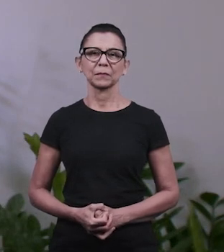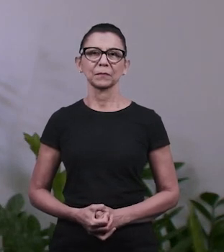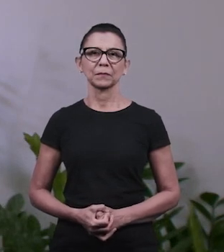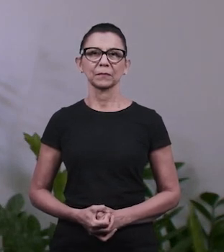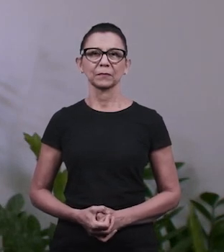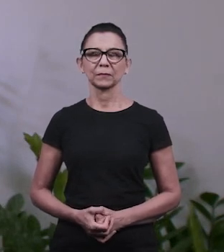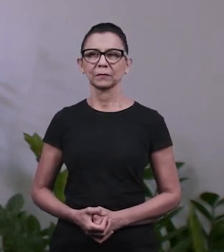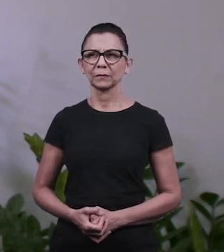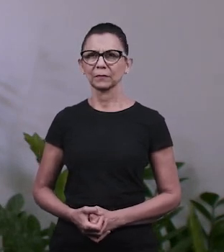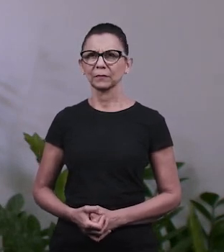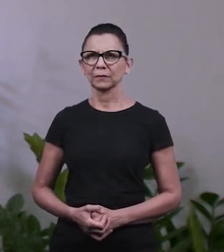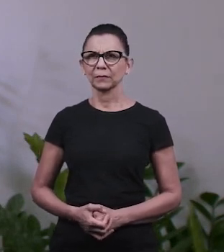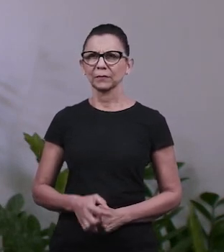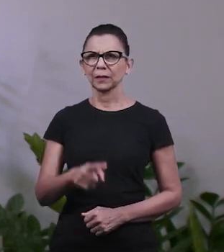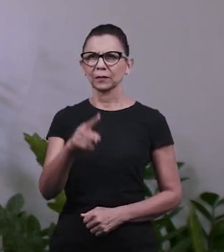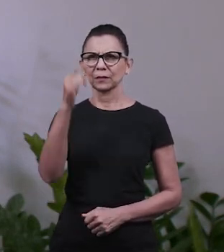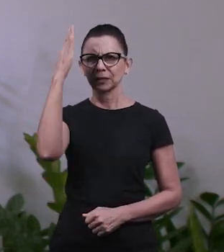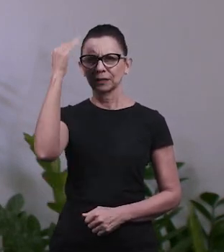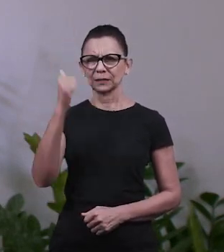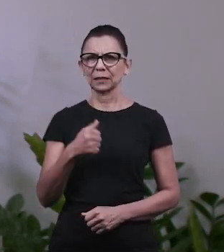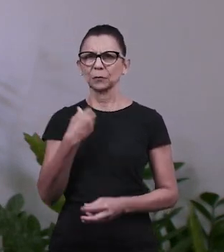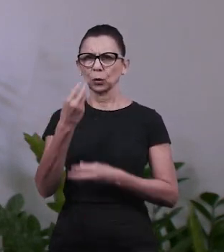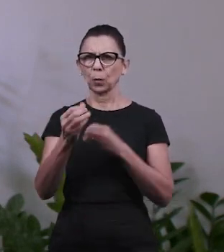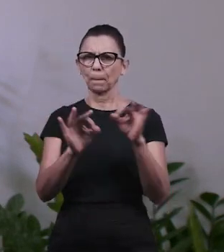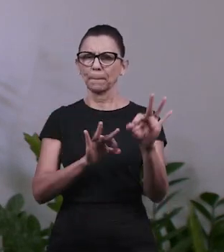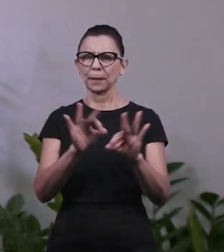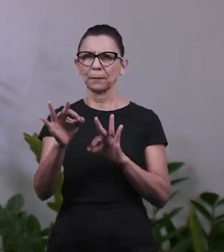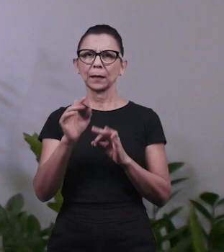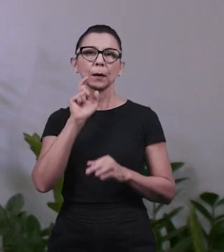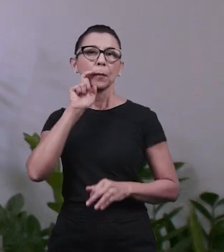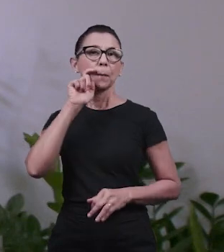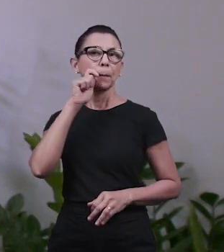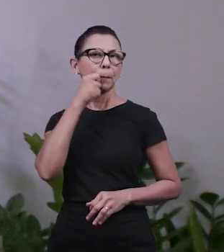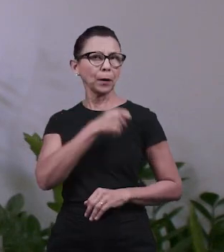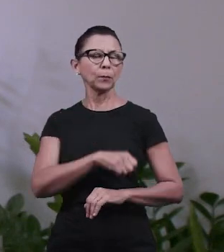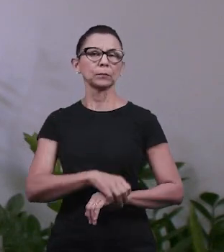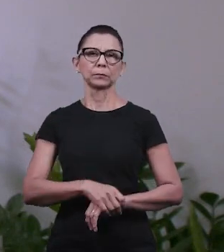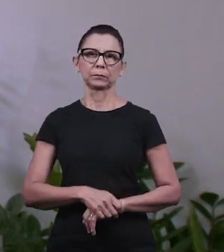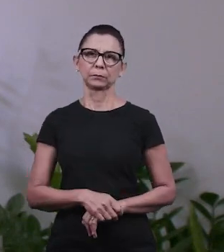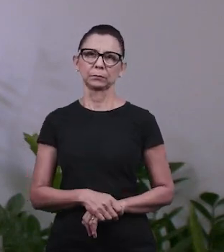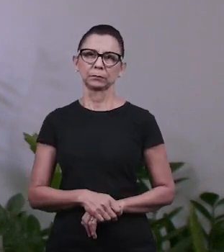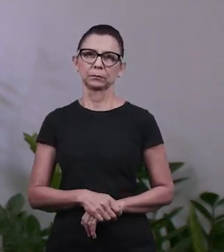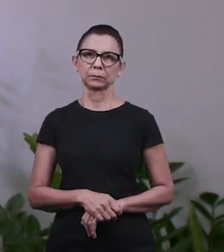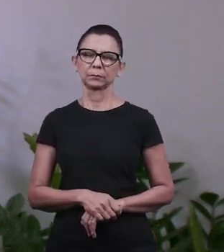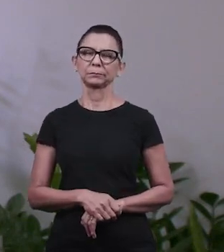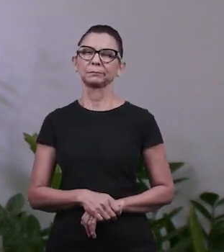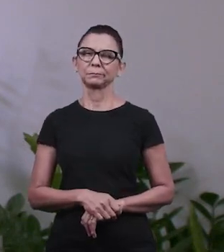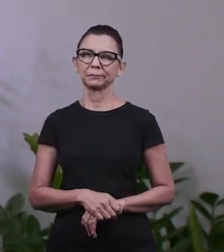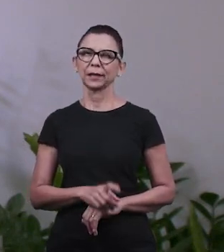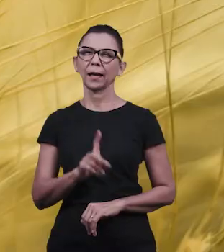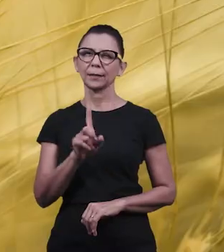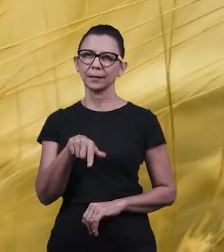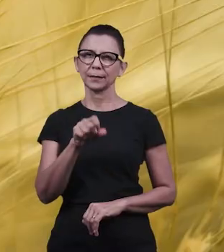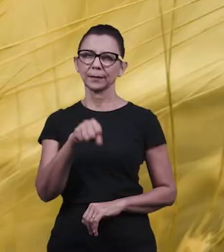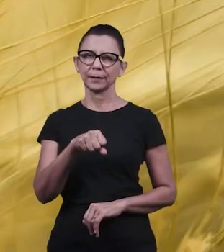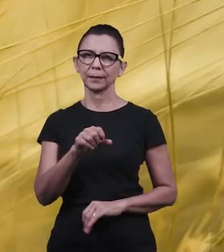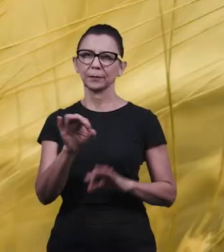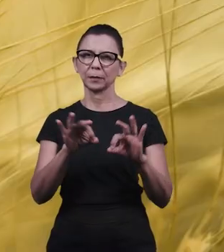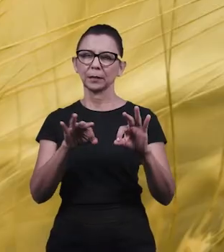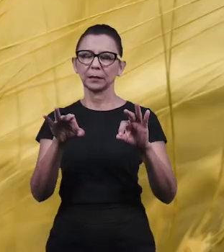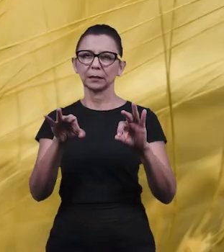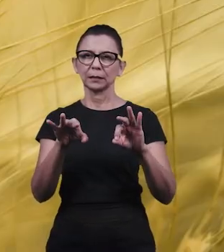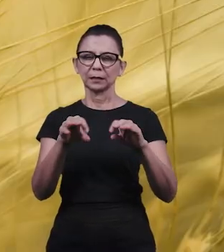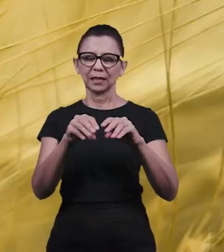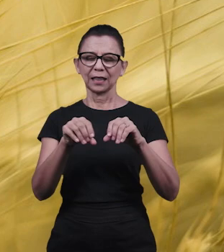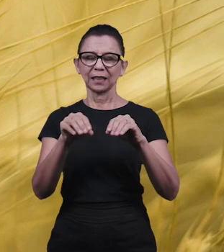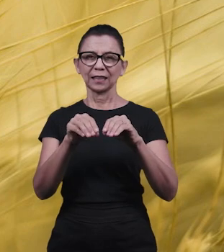Вы знаете, как делать хлеб? Наверное, вы уже слышали, что его делают из пшеницы или из